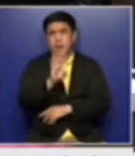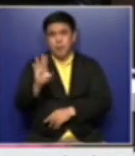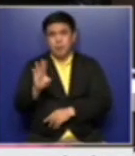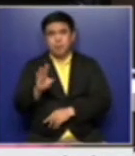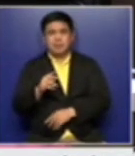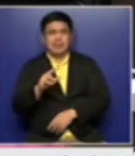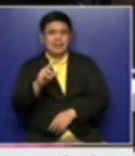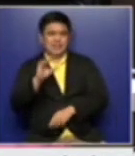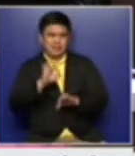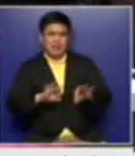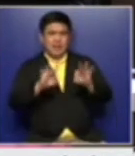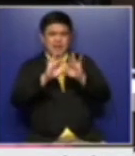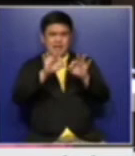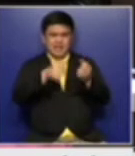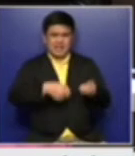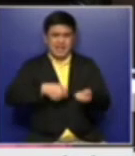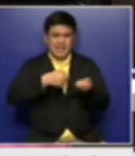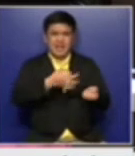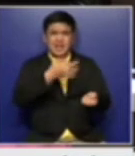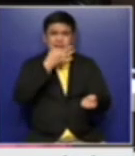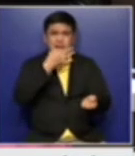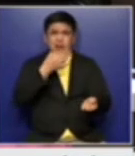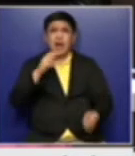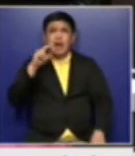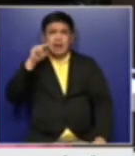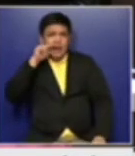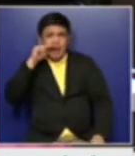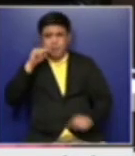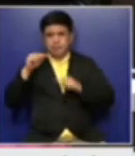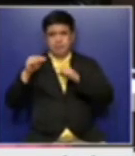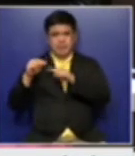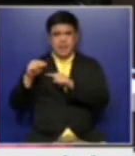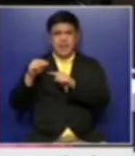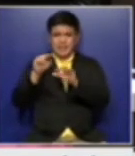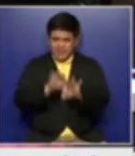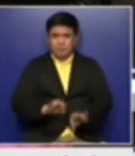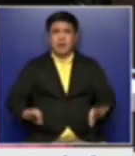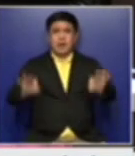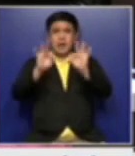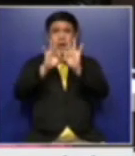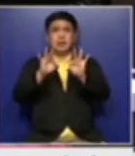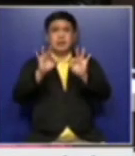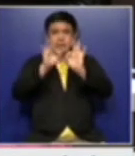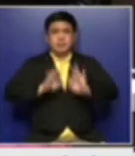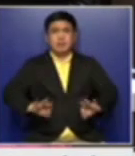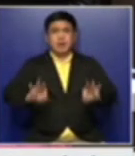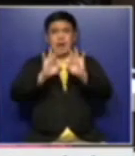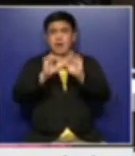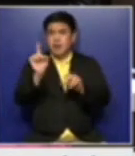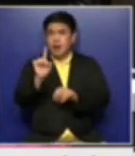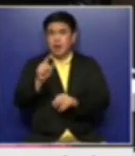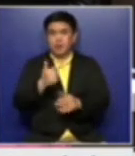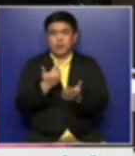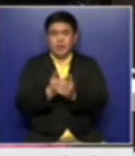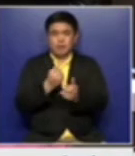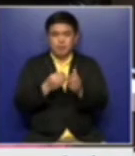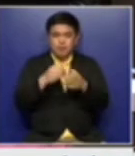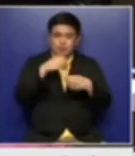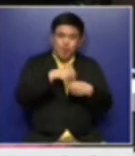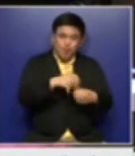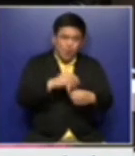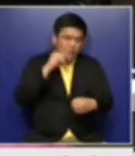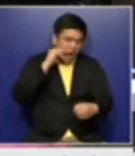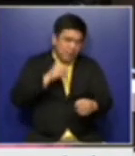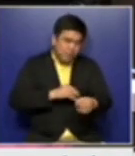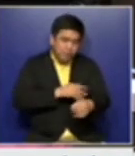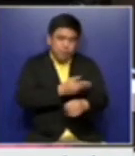เรื่องน้ำเมื่อน้ำเป็นแหล่งผลิตในการรองรับการเกษตรนะคะงบประมาณใน